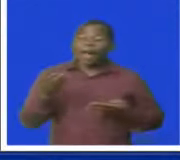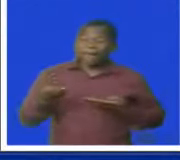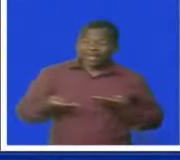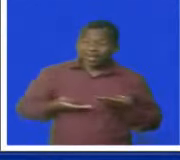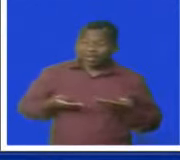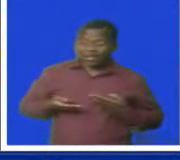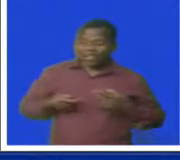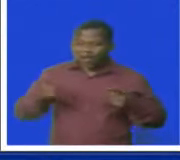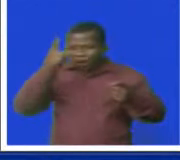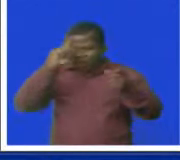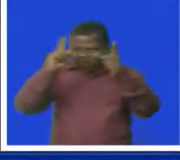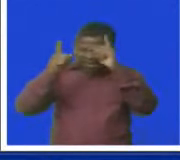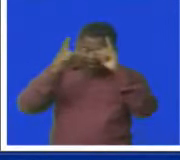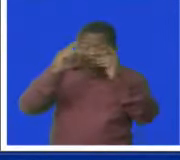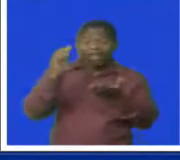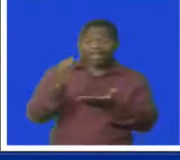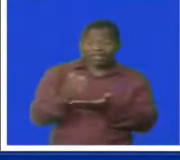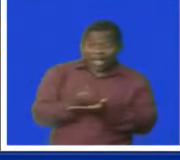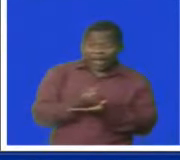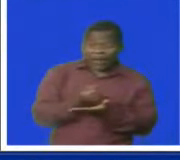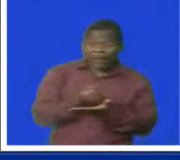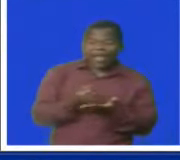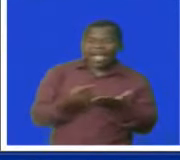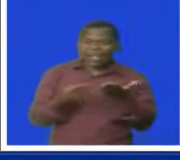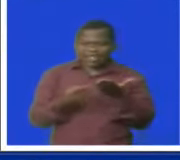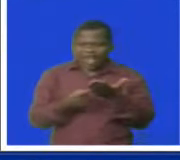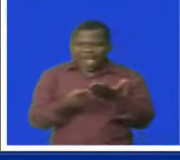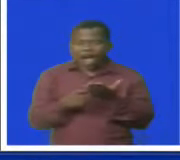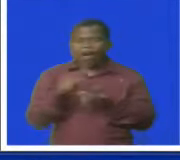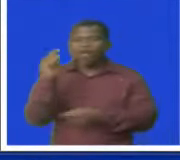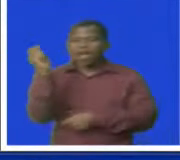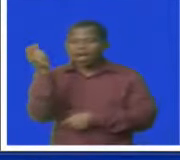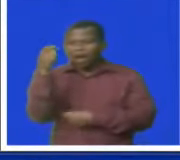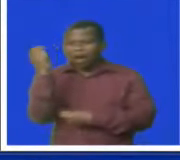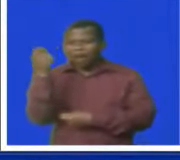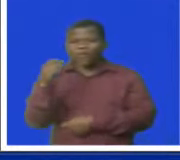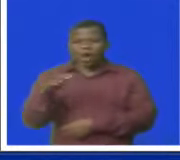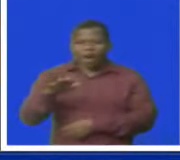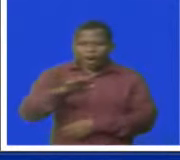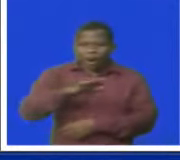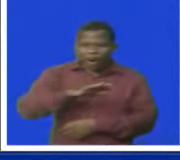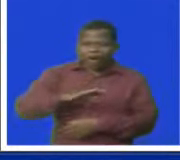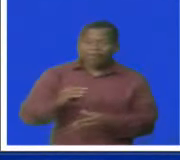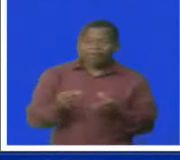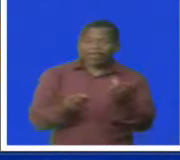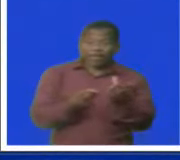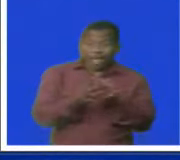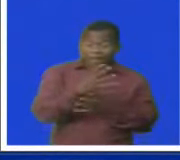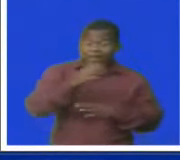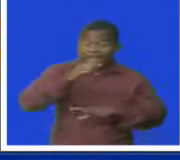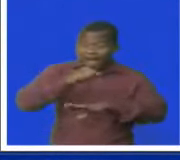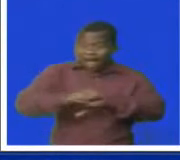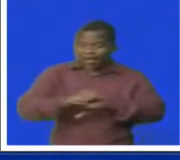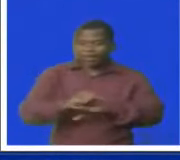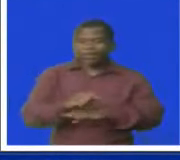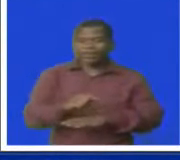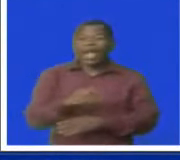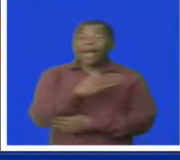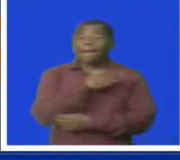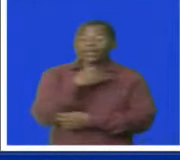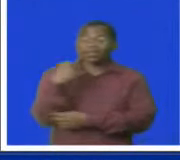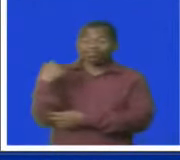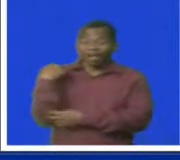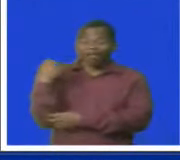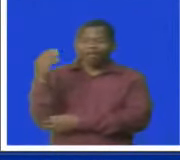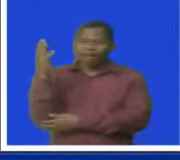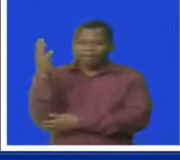semakhaya. Indvuna ke beyikhuluma nayisukumisa umsebenzi wokufundisa bomake basemakhaya kanye nalabo labasahluma kute